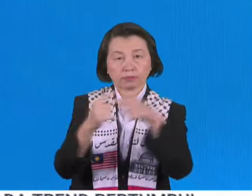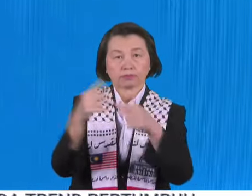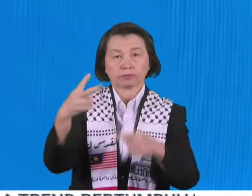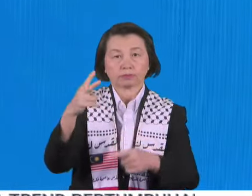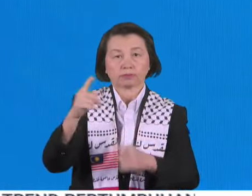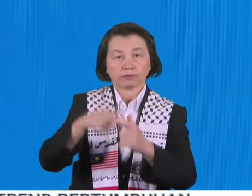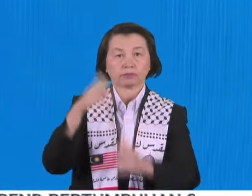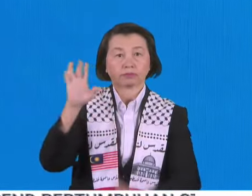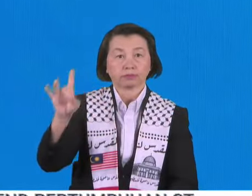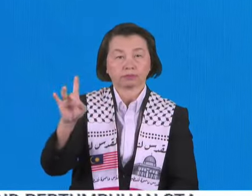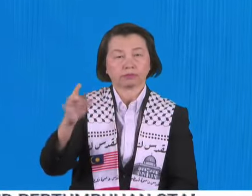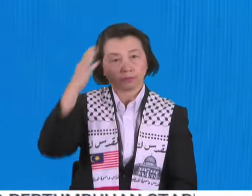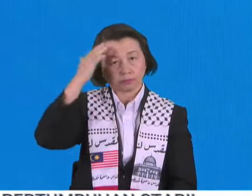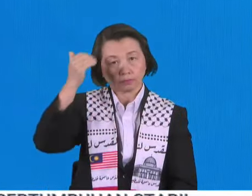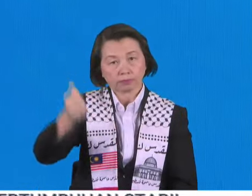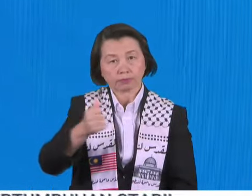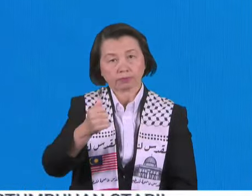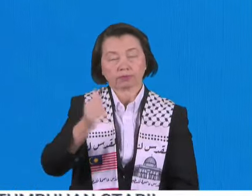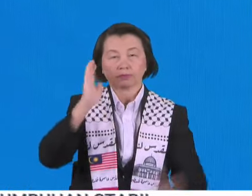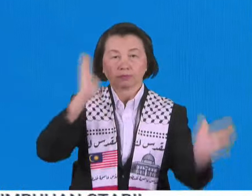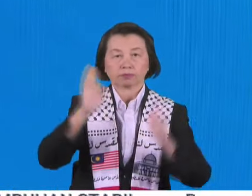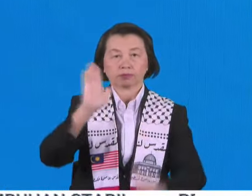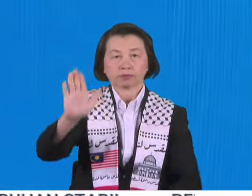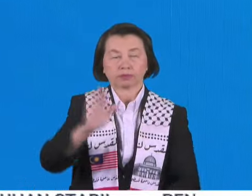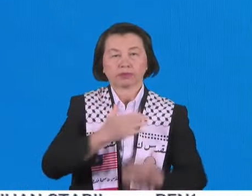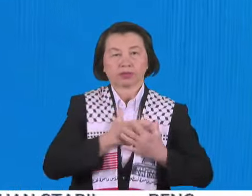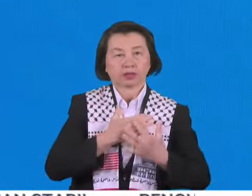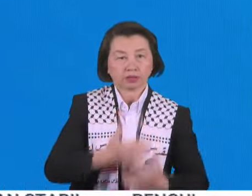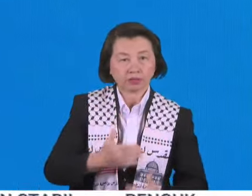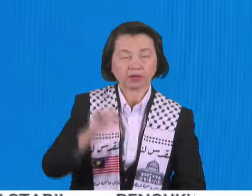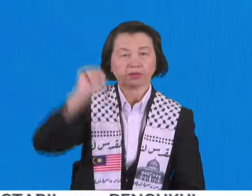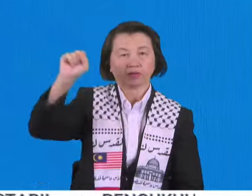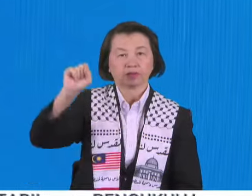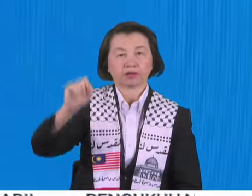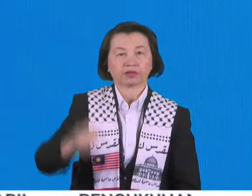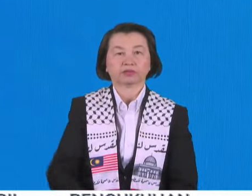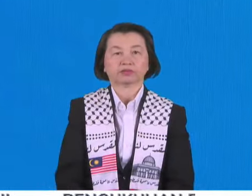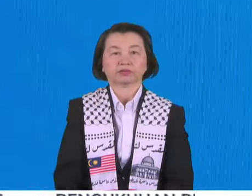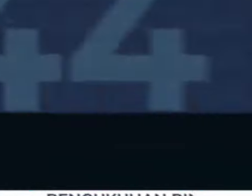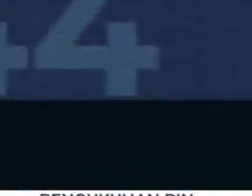Saksikannya sehingga 12 Ogos ini. Assalamualaikum, Malaysia Madani, Jiwa Merdeka.